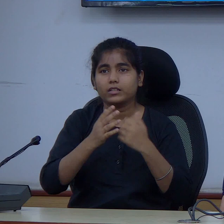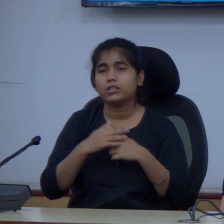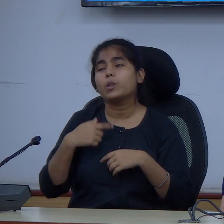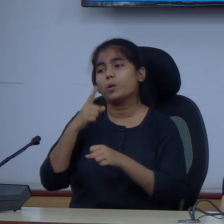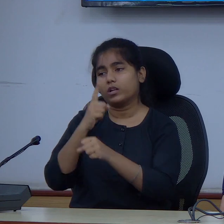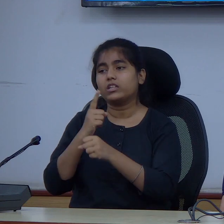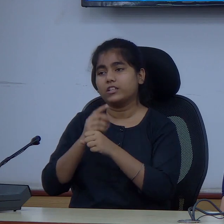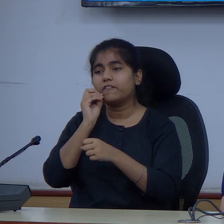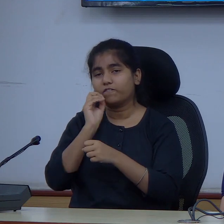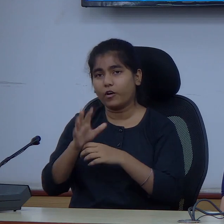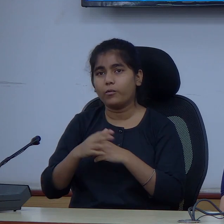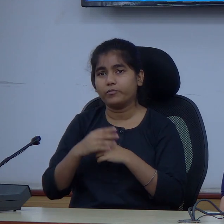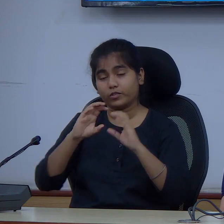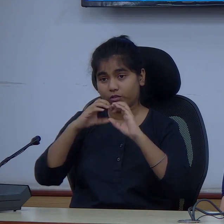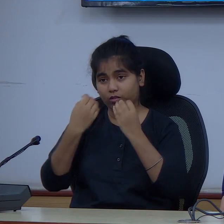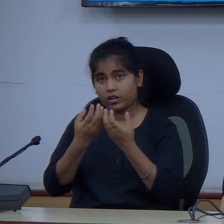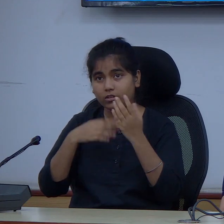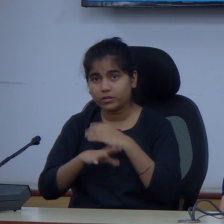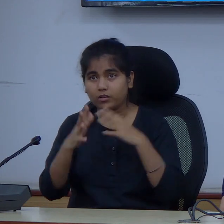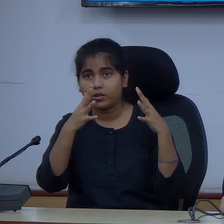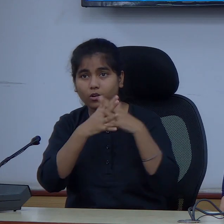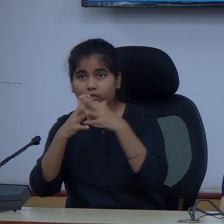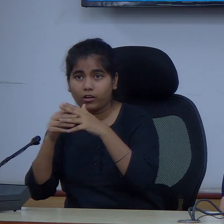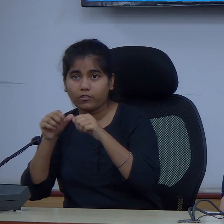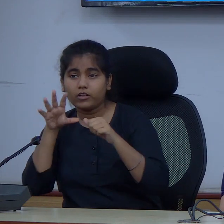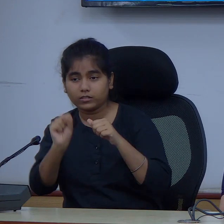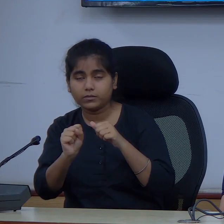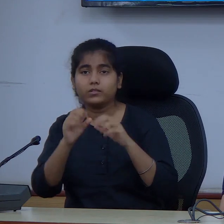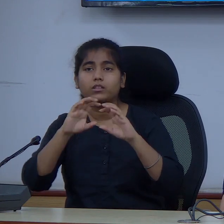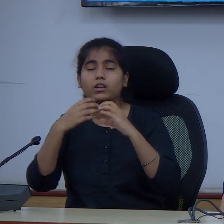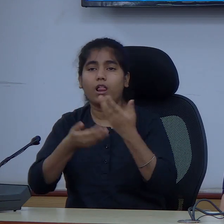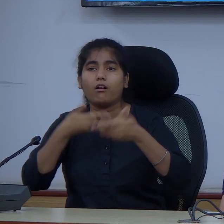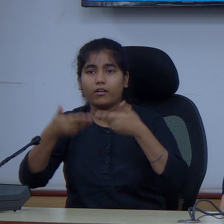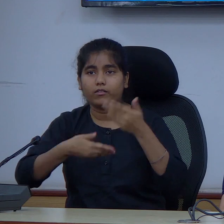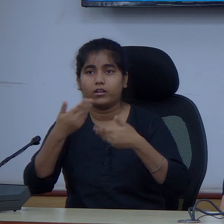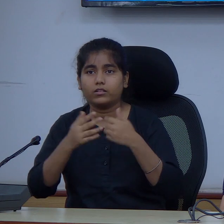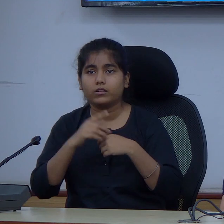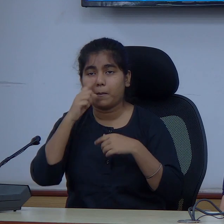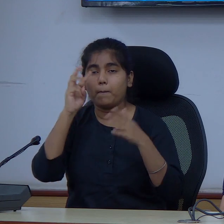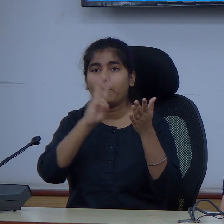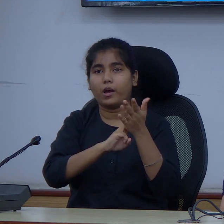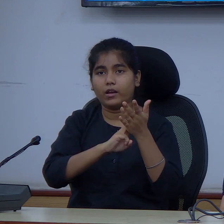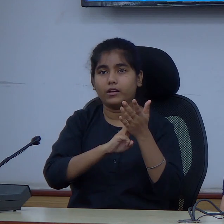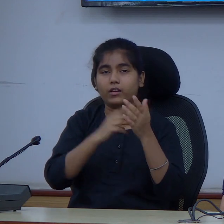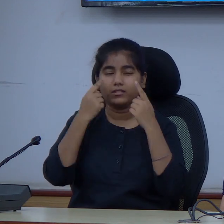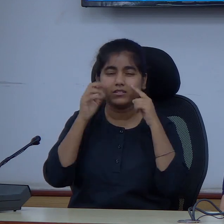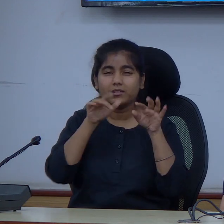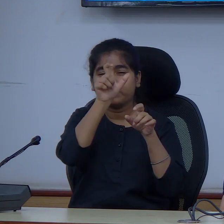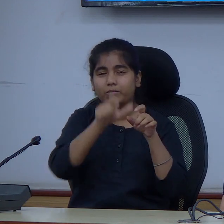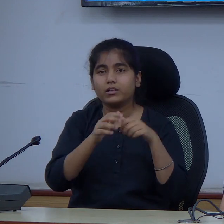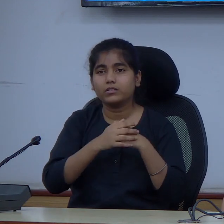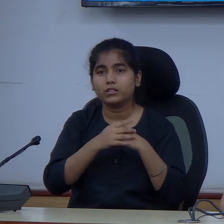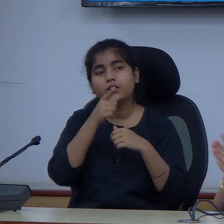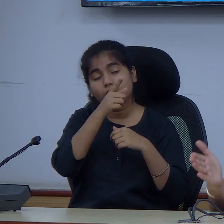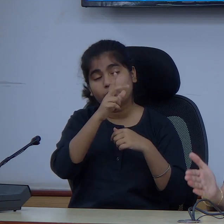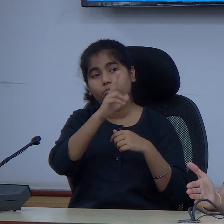तो उनकी टीचर उन्हें बताती है जब वो क्लास में जाते हैं, वेबसाइट एक्सेसिबिलिटी की क्लास होती है, और वो माया जो है दृष्टि बाधित उन्हीं